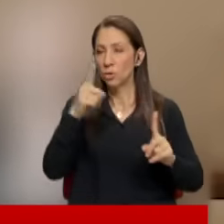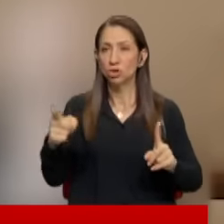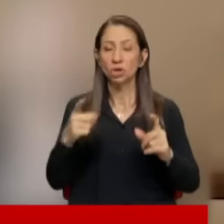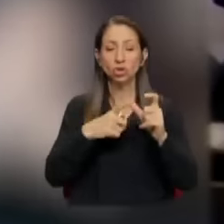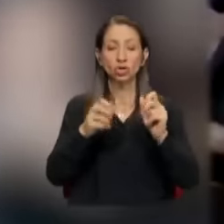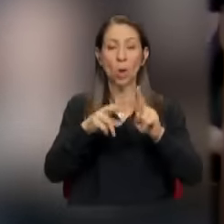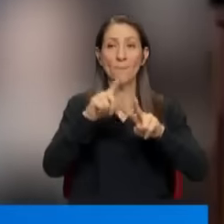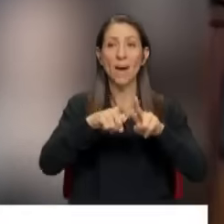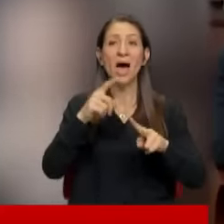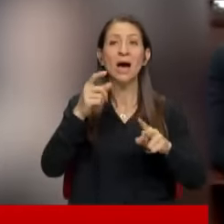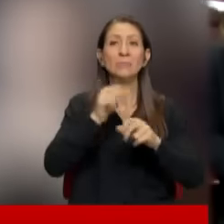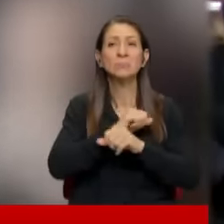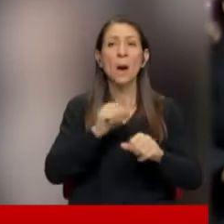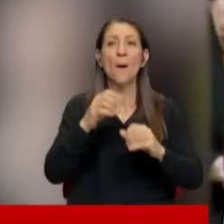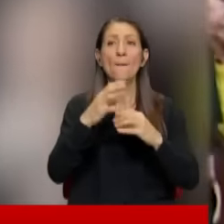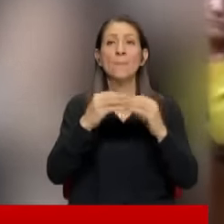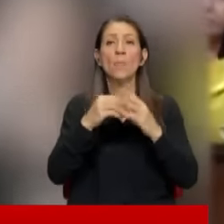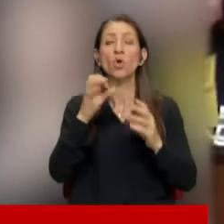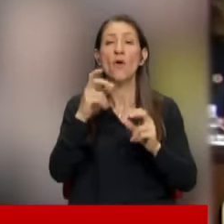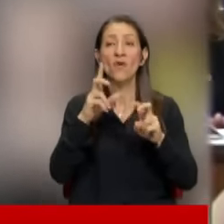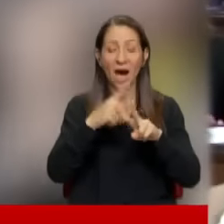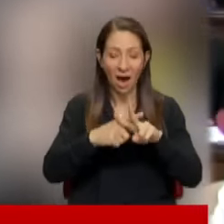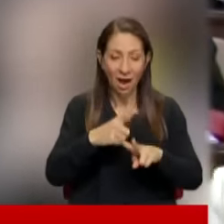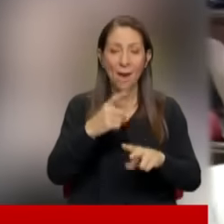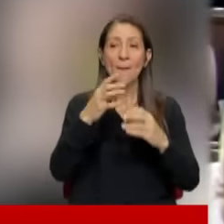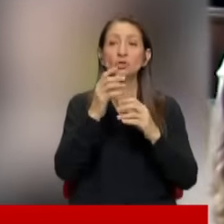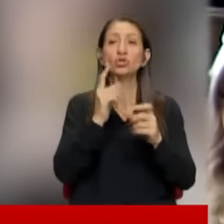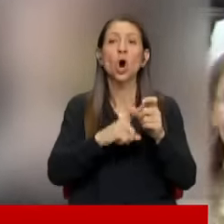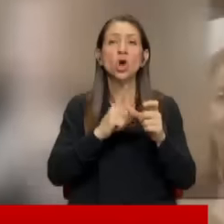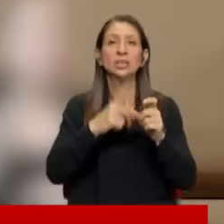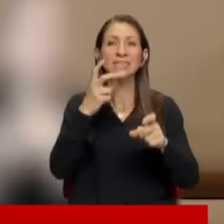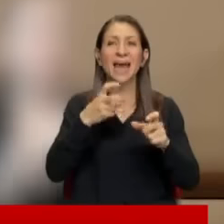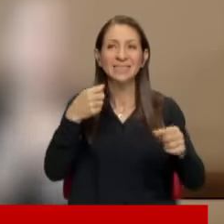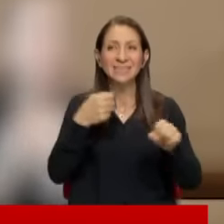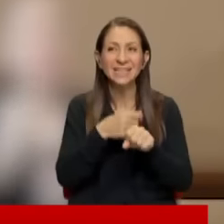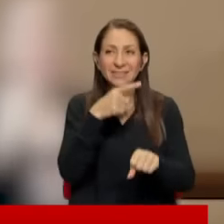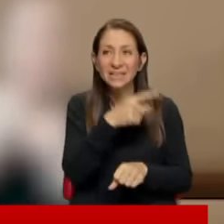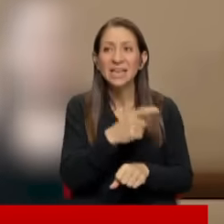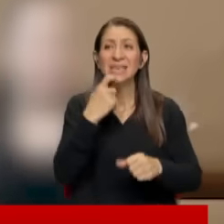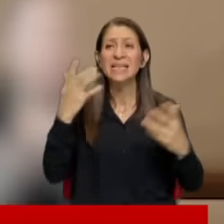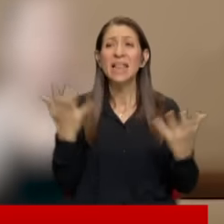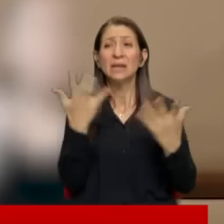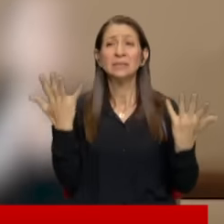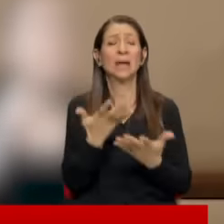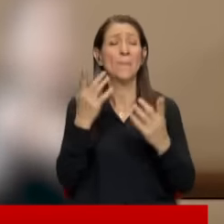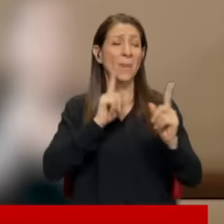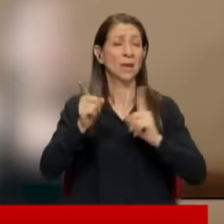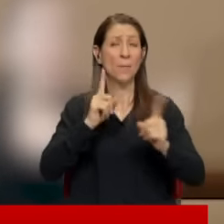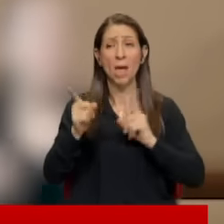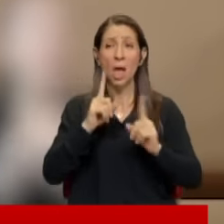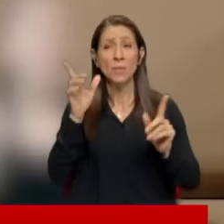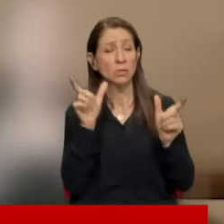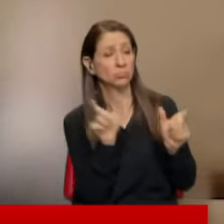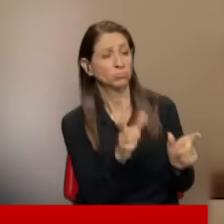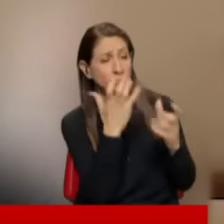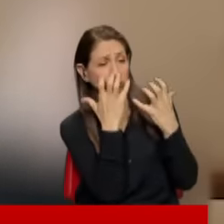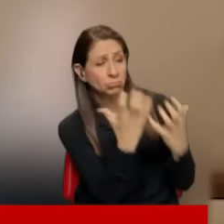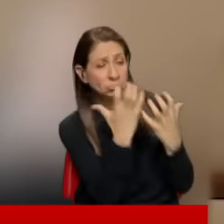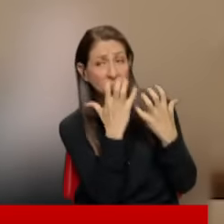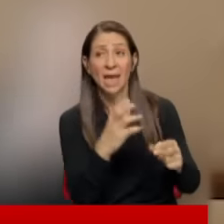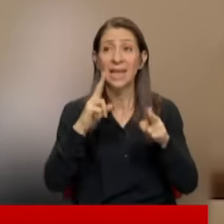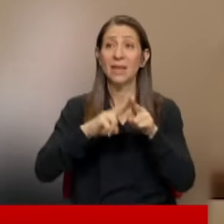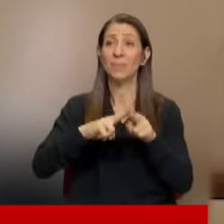Soma faciasından Pamukova'ya, Çorlu tren faciasına kadar yıllardır mahkemelerde birileri korunurken